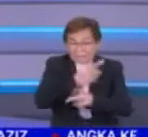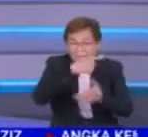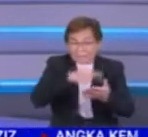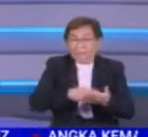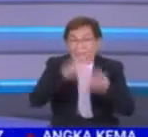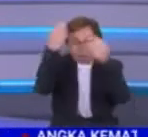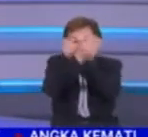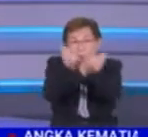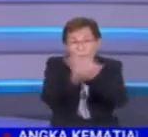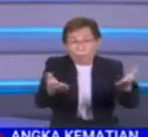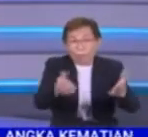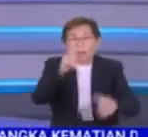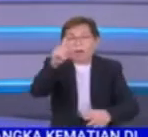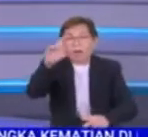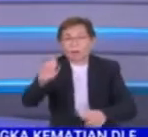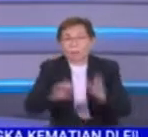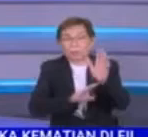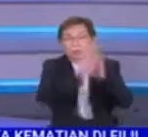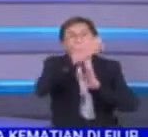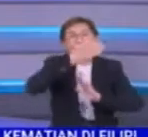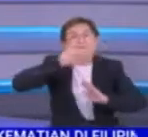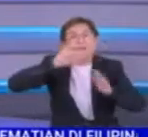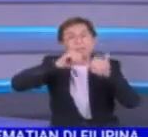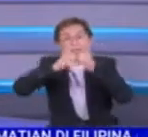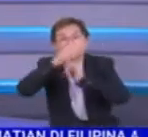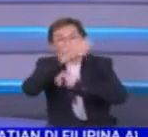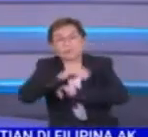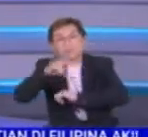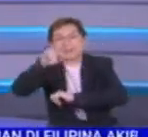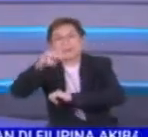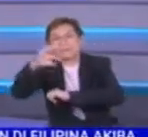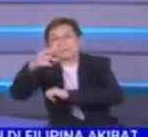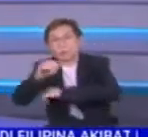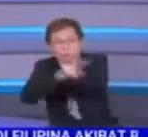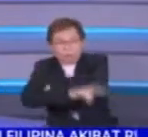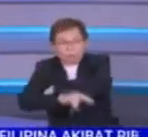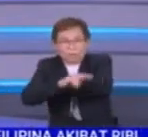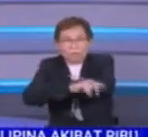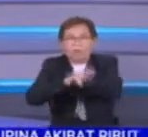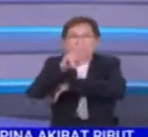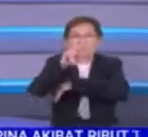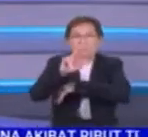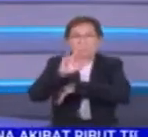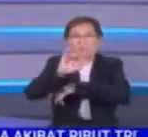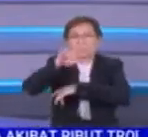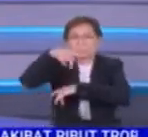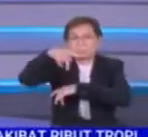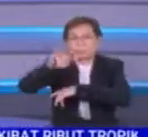tersebut disuarakan exco pembangunan belia sukan dan ngo Negeri VP